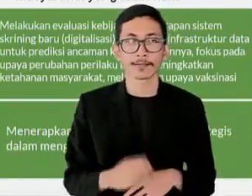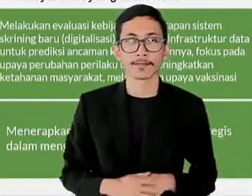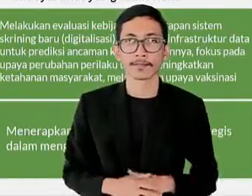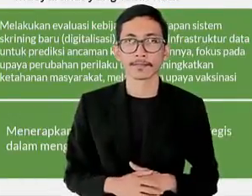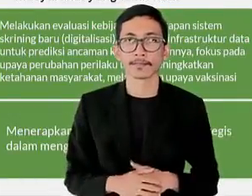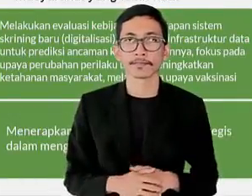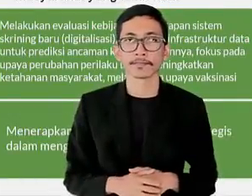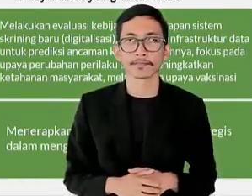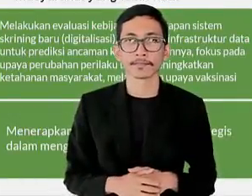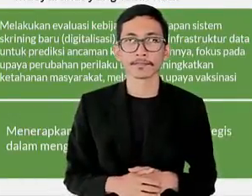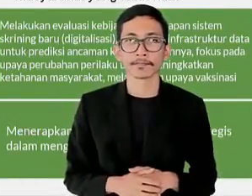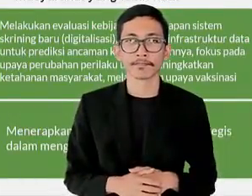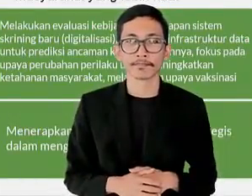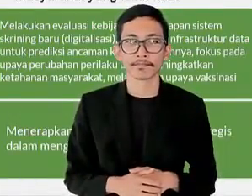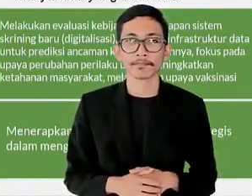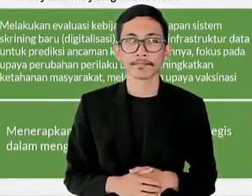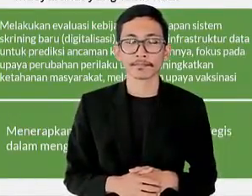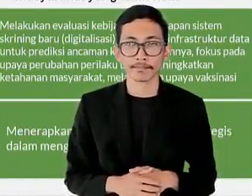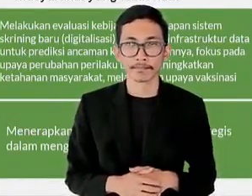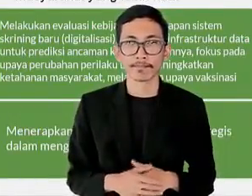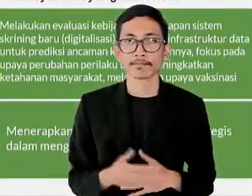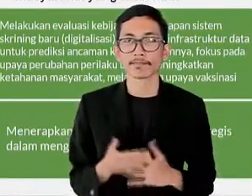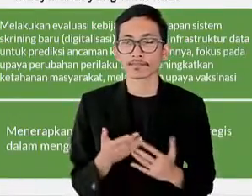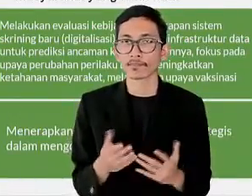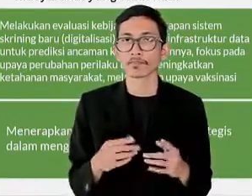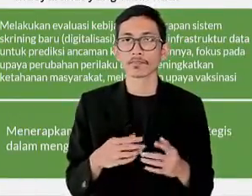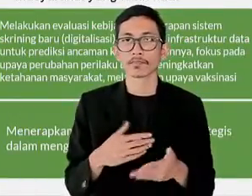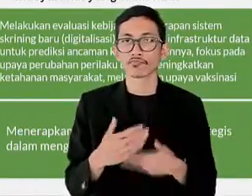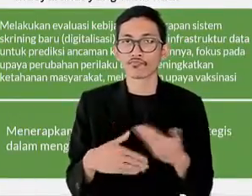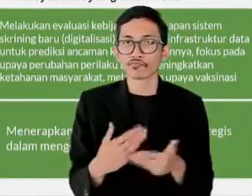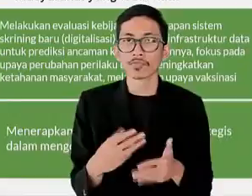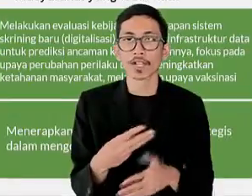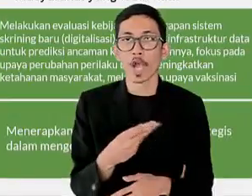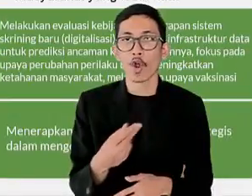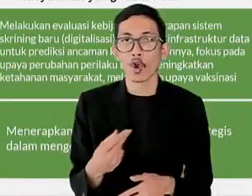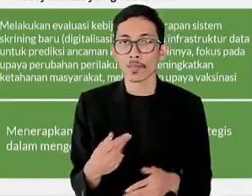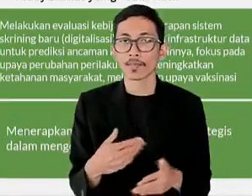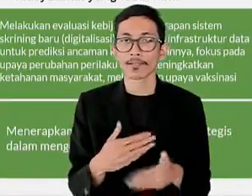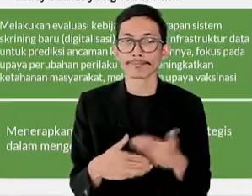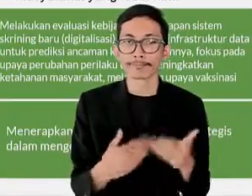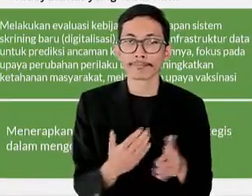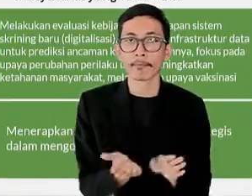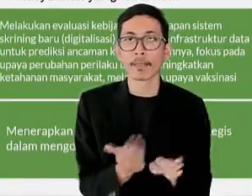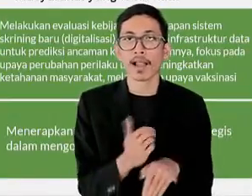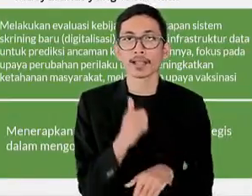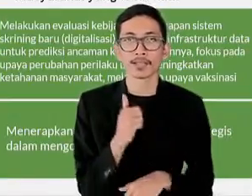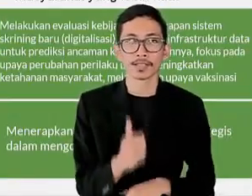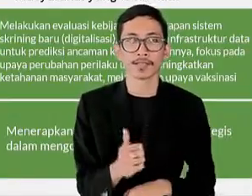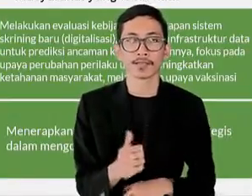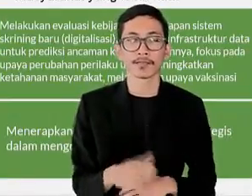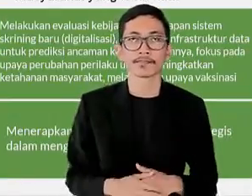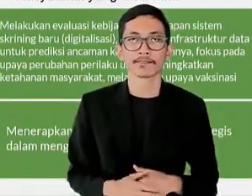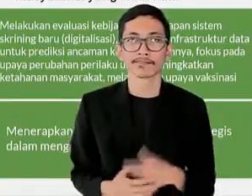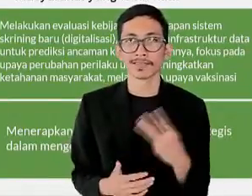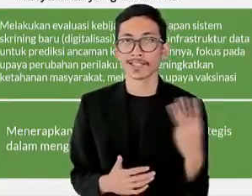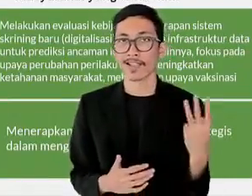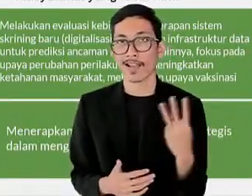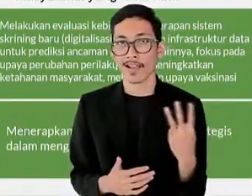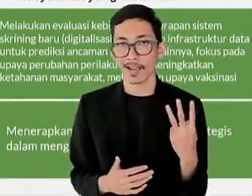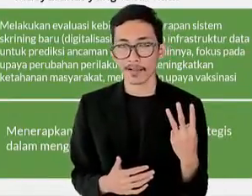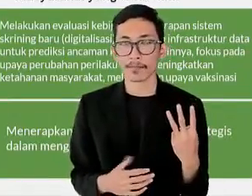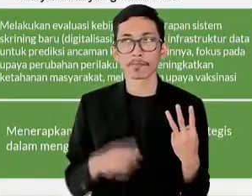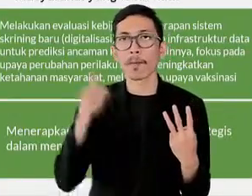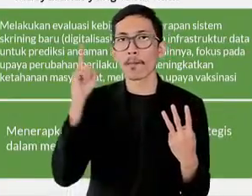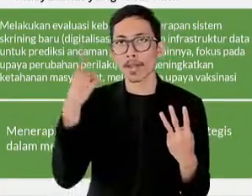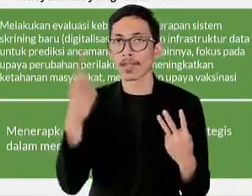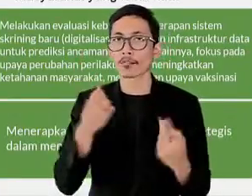pemulihan sektor sosial ekonomi dapat berjalan dengan baik Hai melalui tiga fase ini maka Pemerintah